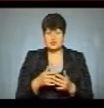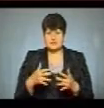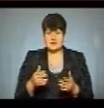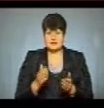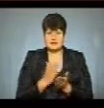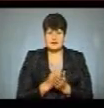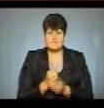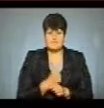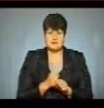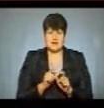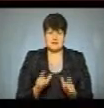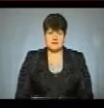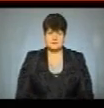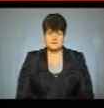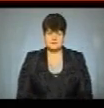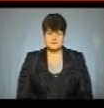зберігаються в аптеці.